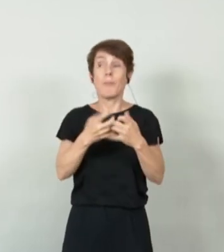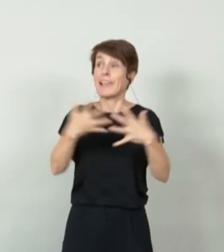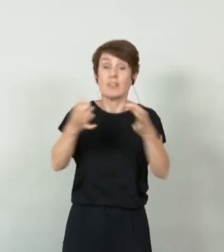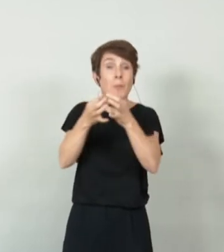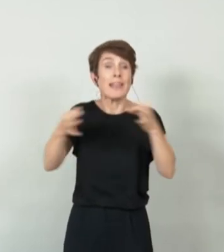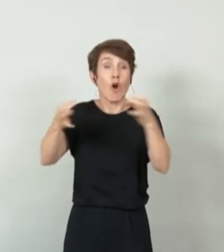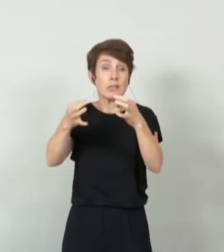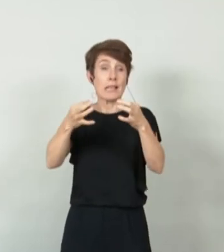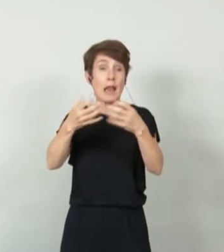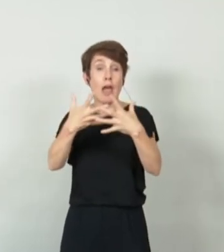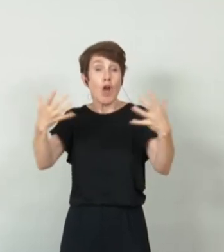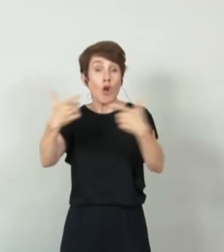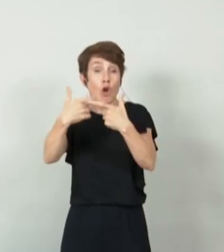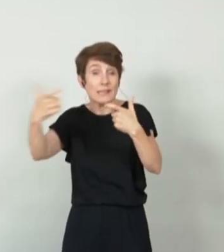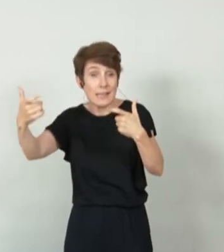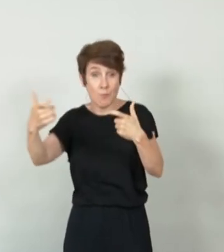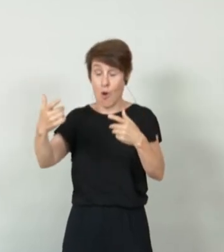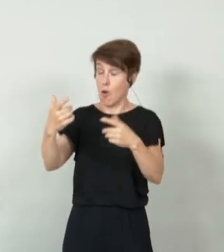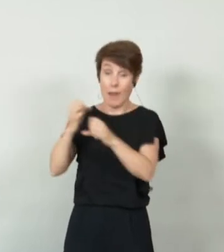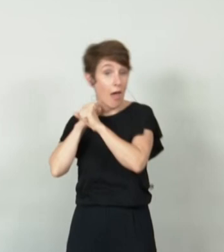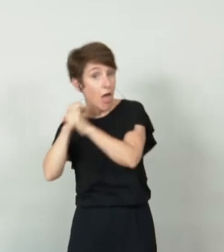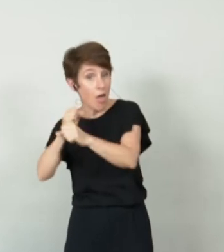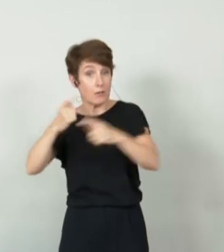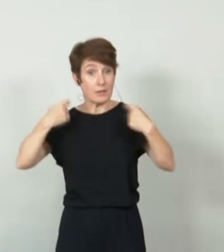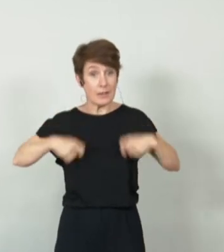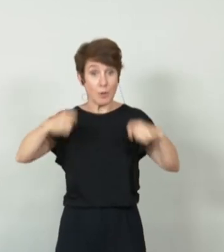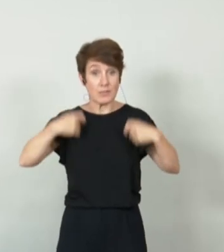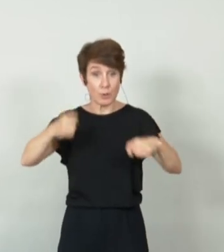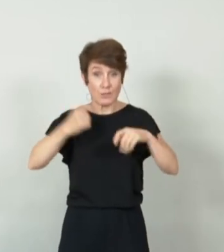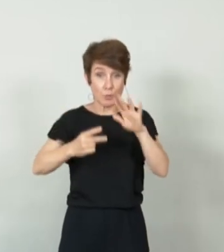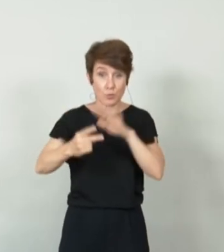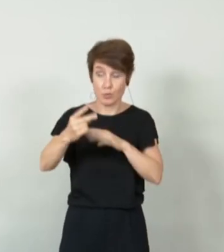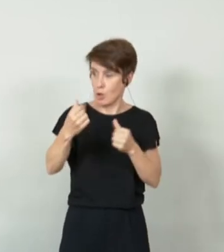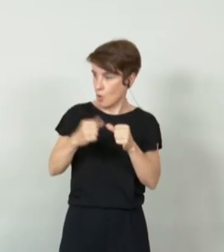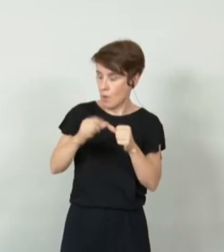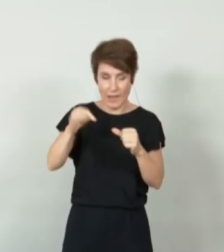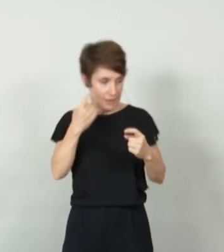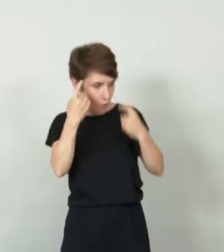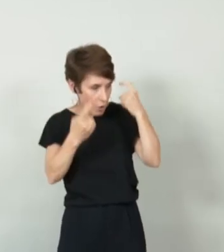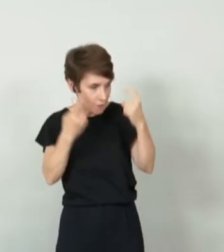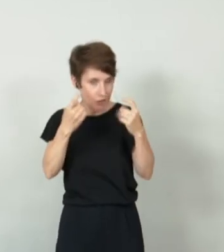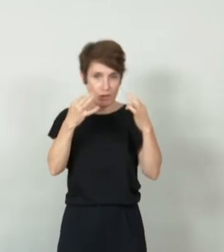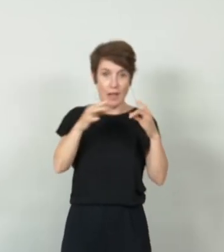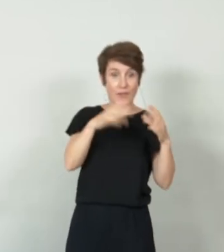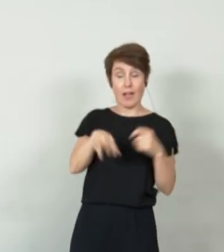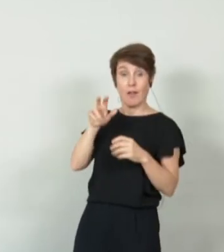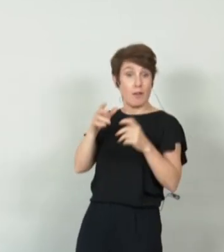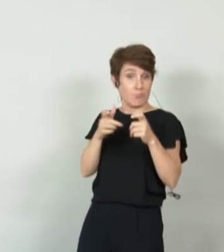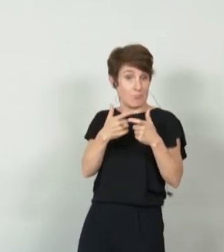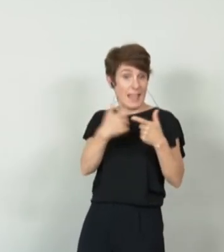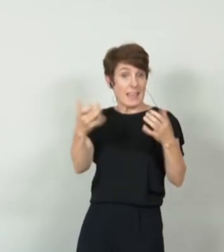somme considérable sur les frais centralité dans une logique de réflexion sur la question des transferts d'équipements